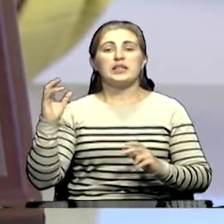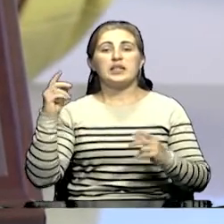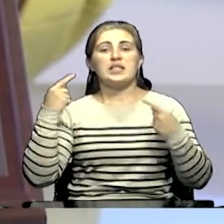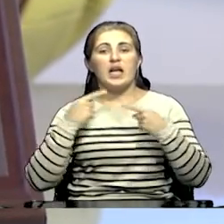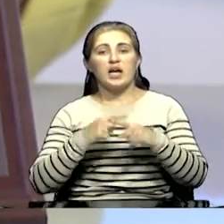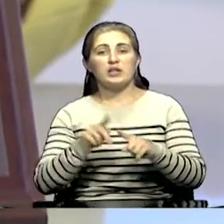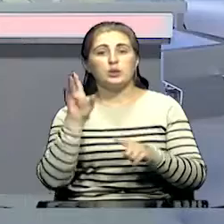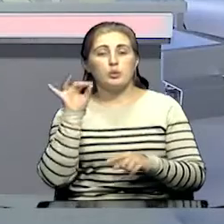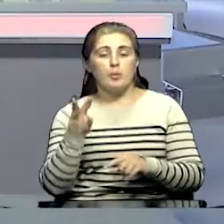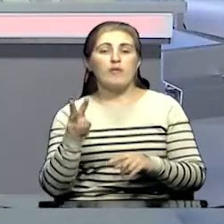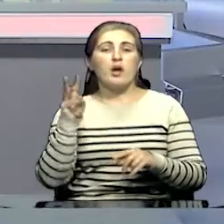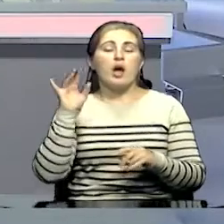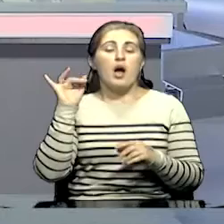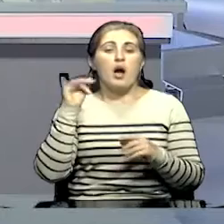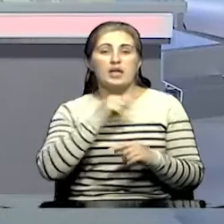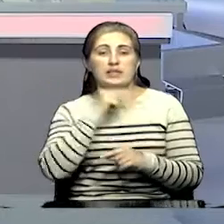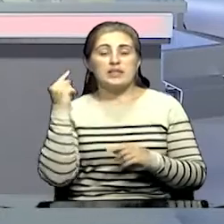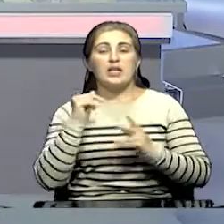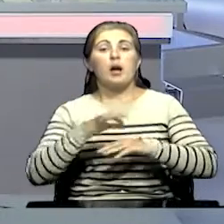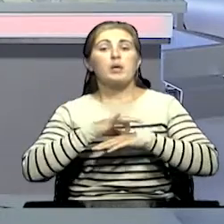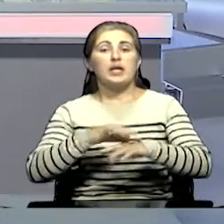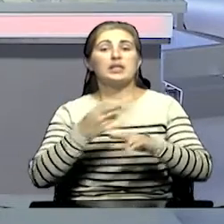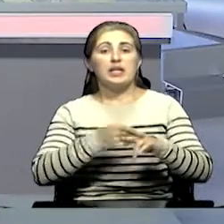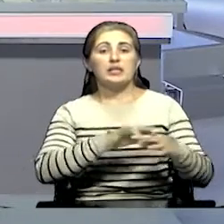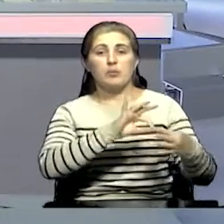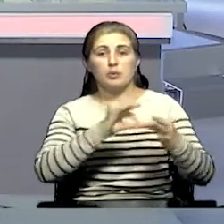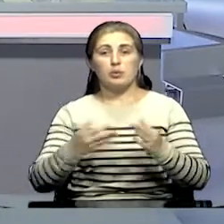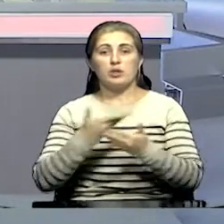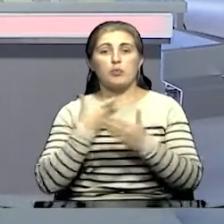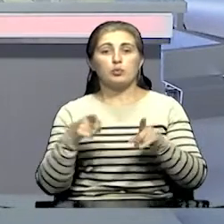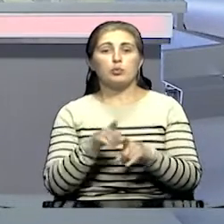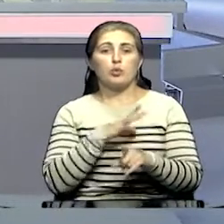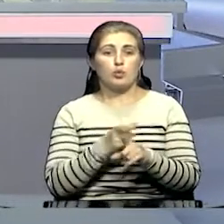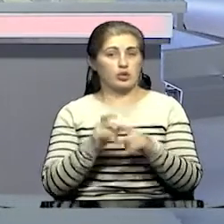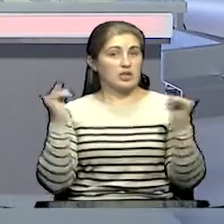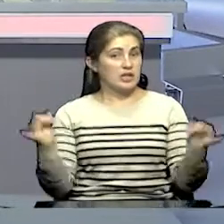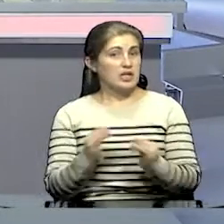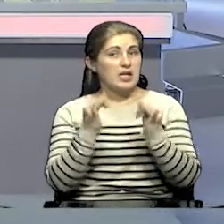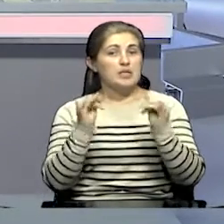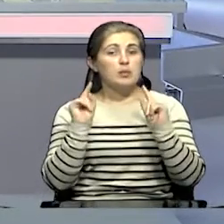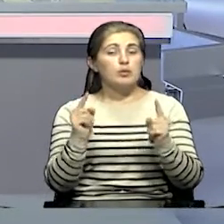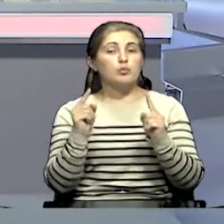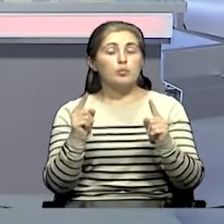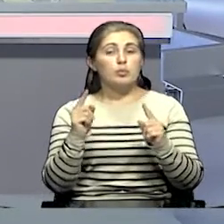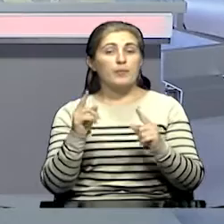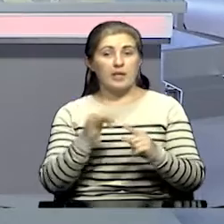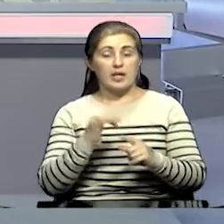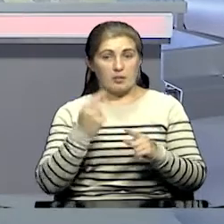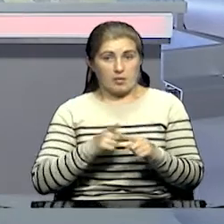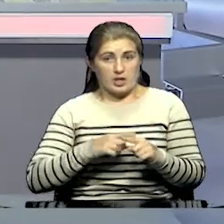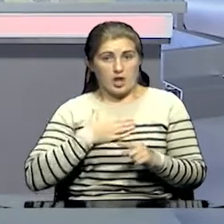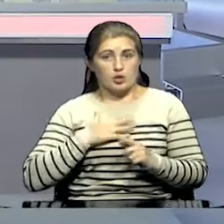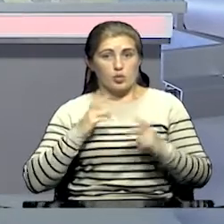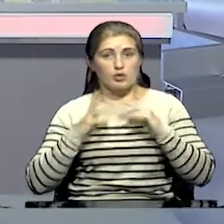отмечены как проходила эта процедура нам тоже было очень интересно почему именно школе вошел в сотню